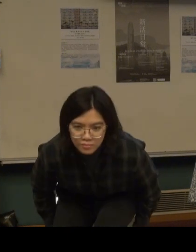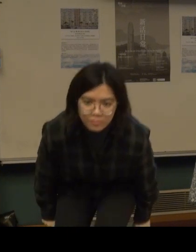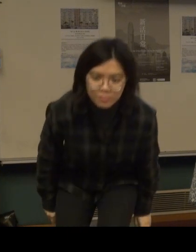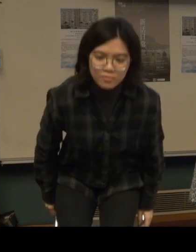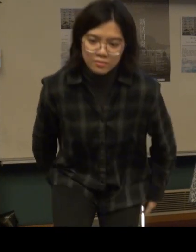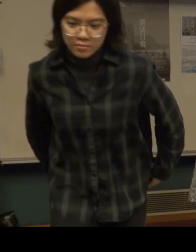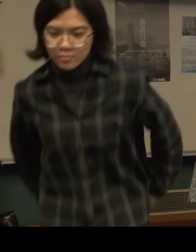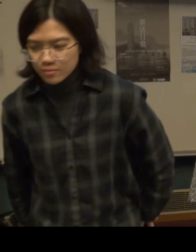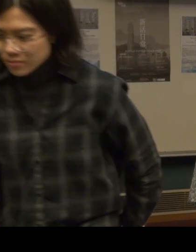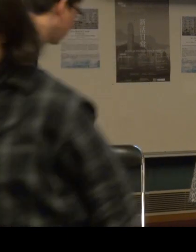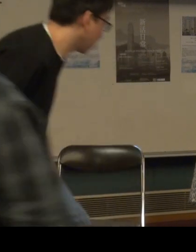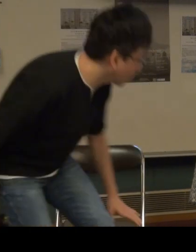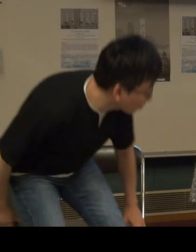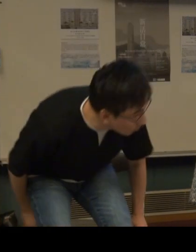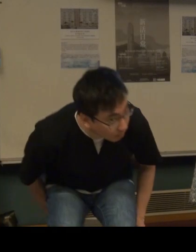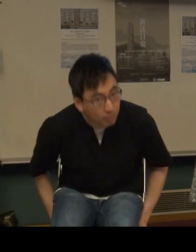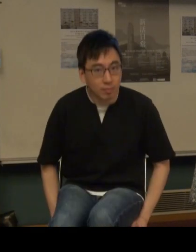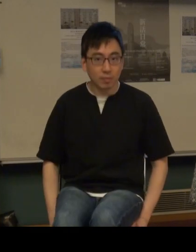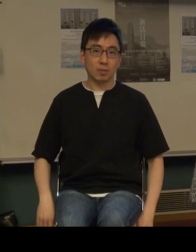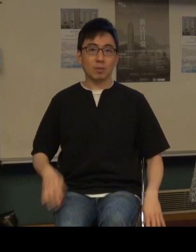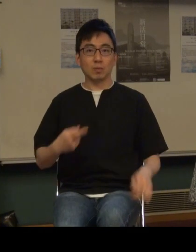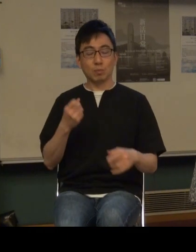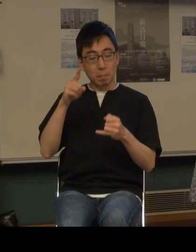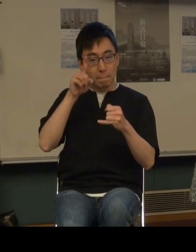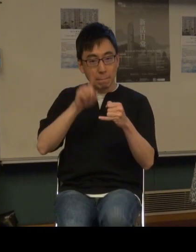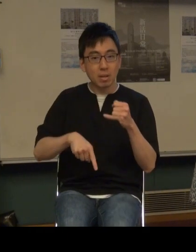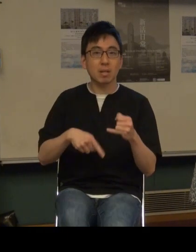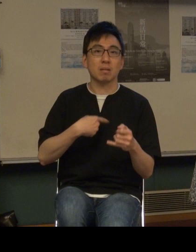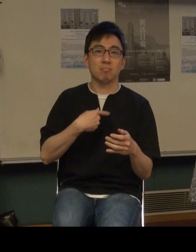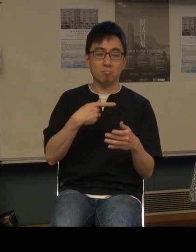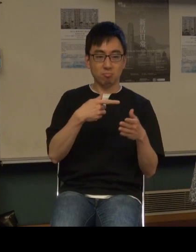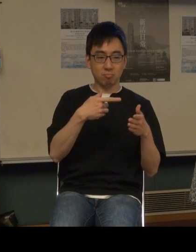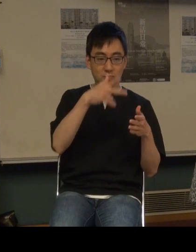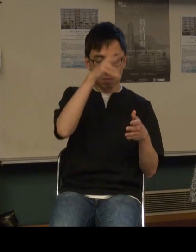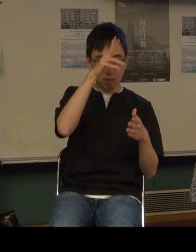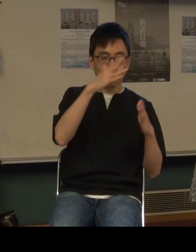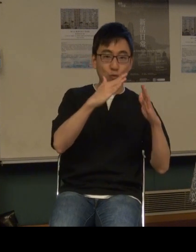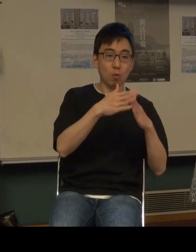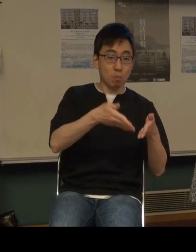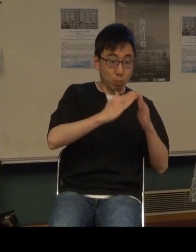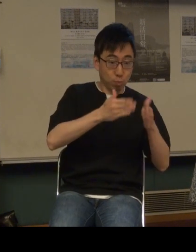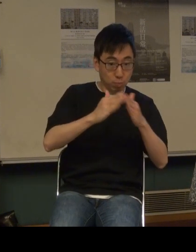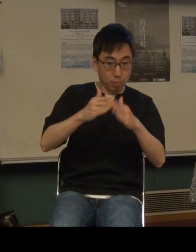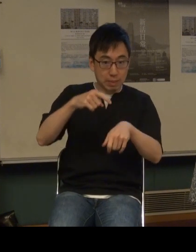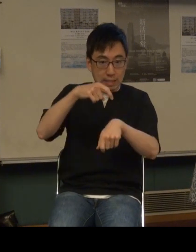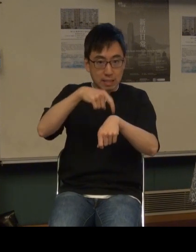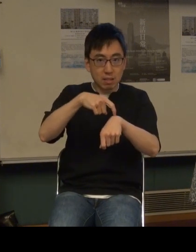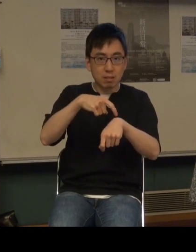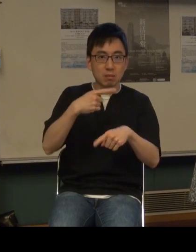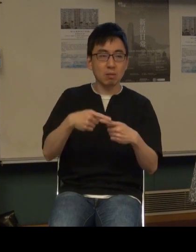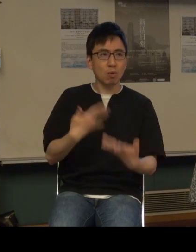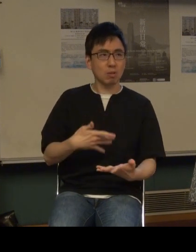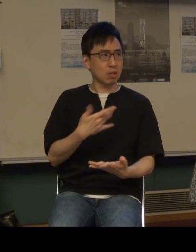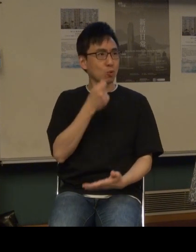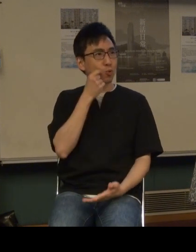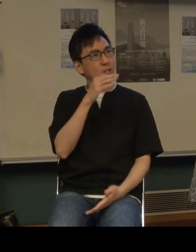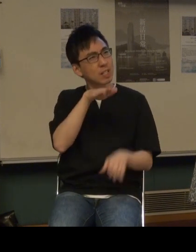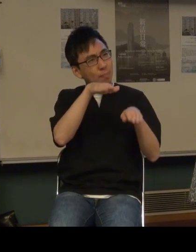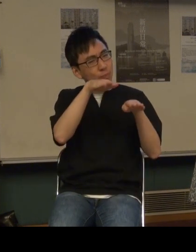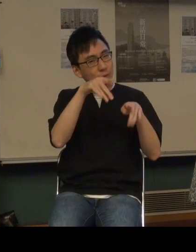咧，當佢後來咧政府起呢、這個曬字大廈嘅時候咧。可能很多我哋呢個年紀的人